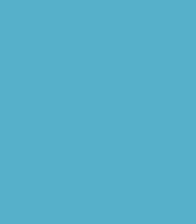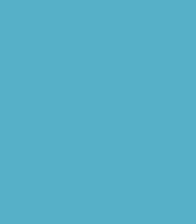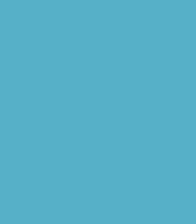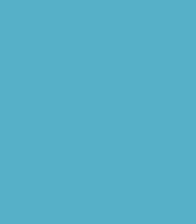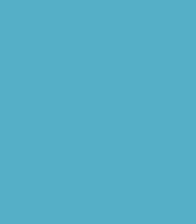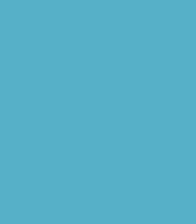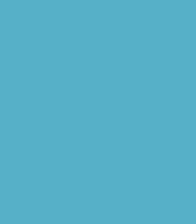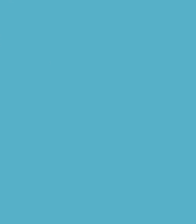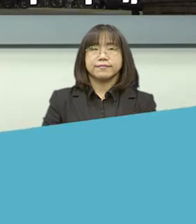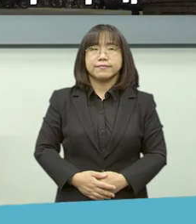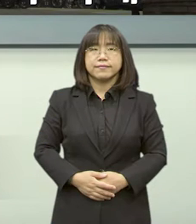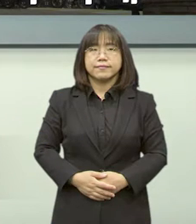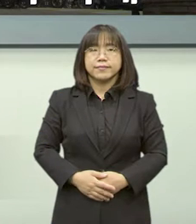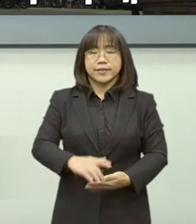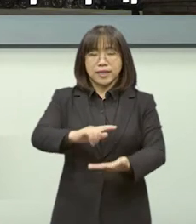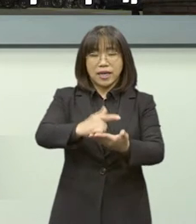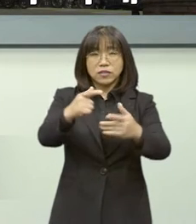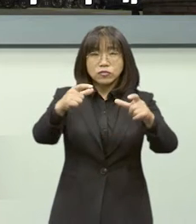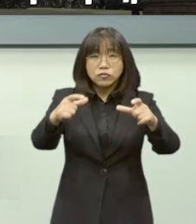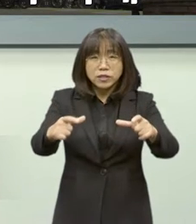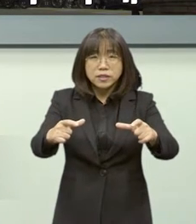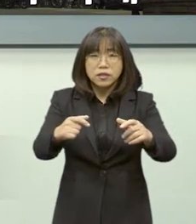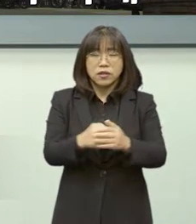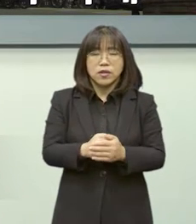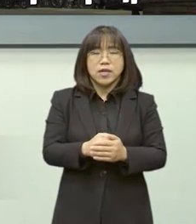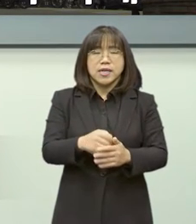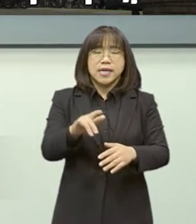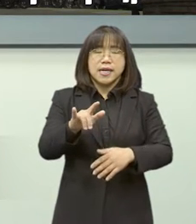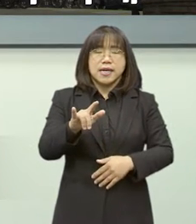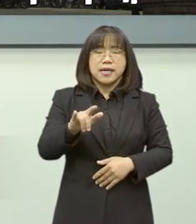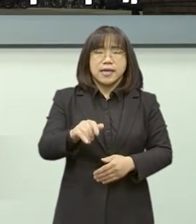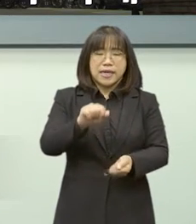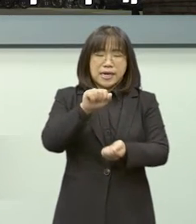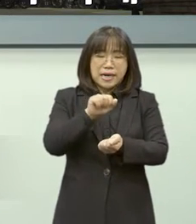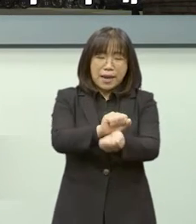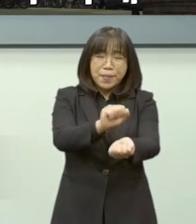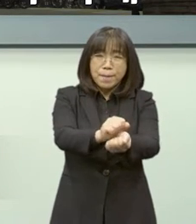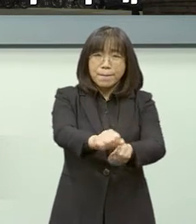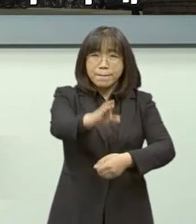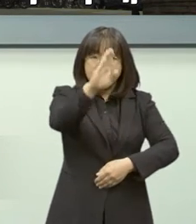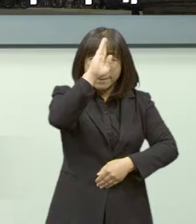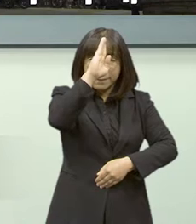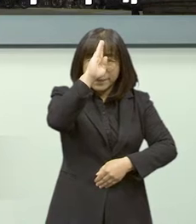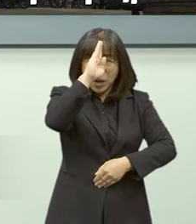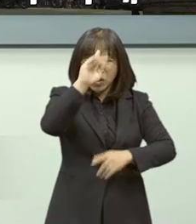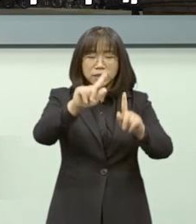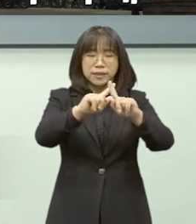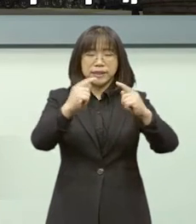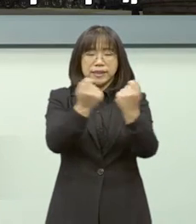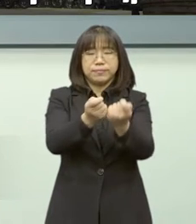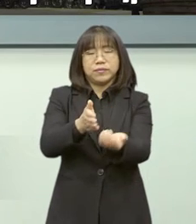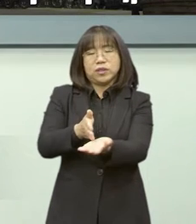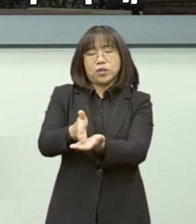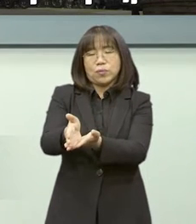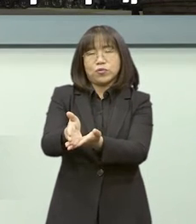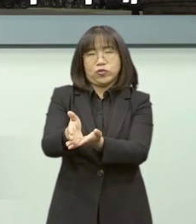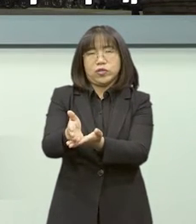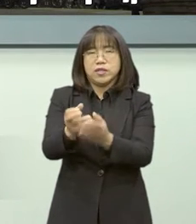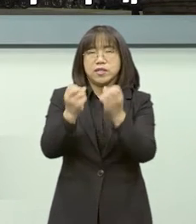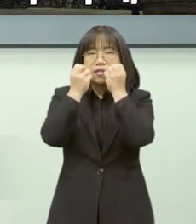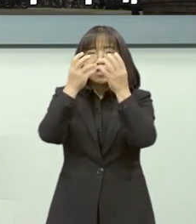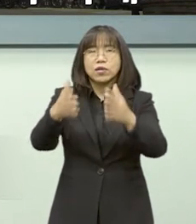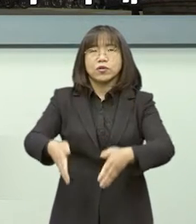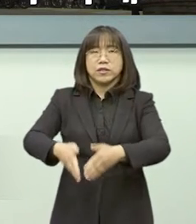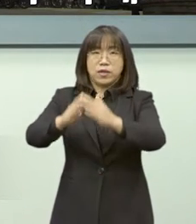5 으 르 강서구가 기존 감염병 관리 팀을 분리 확대해 전담팀 을 신설했습니다